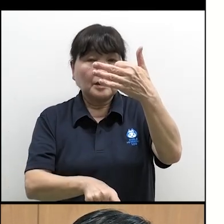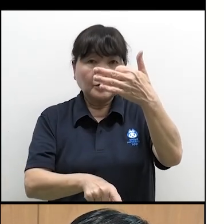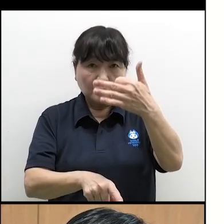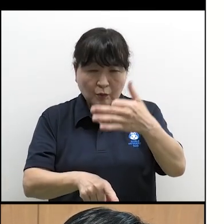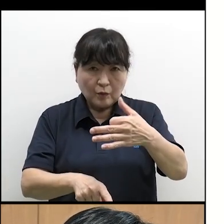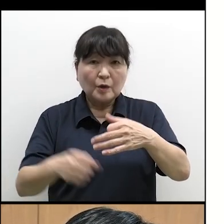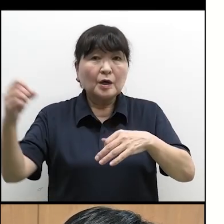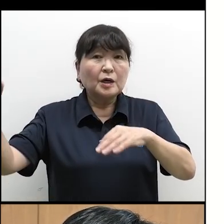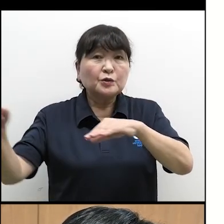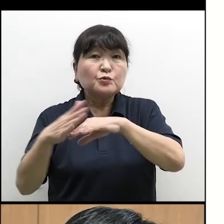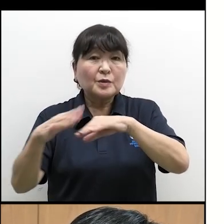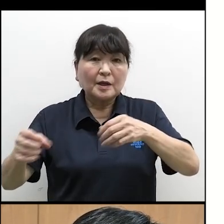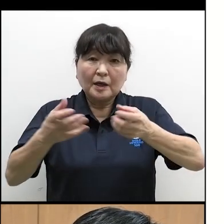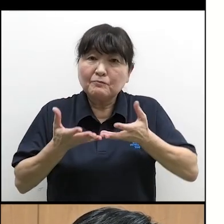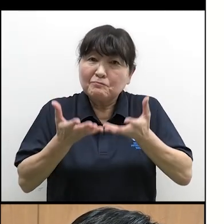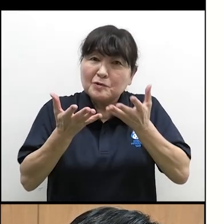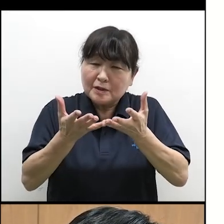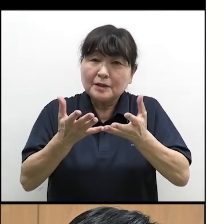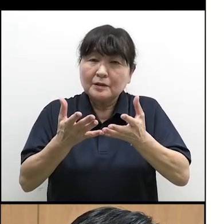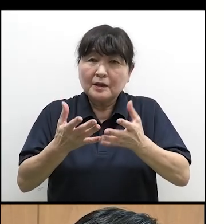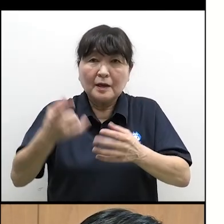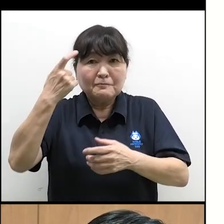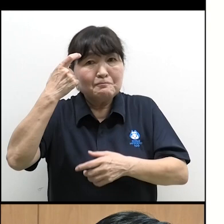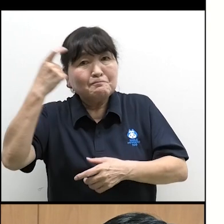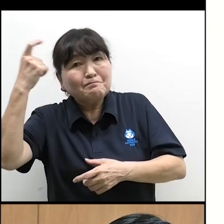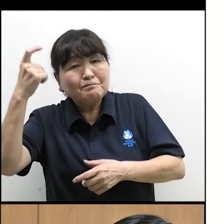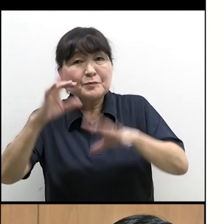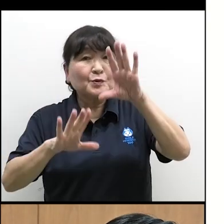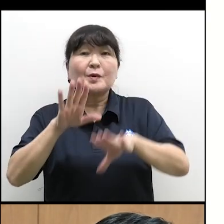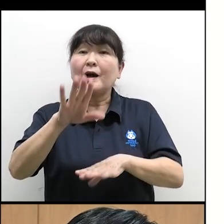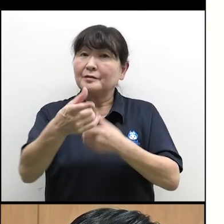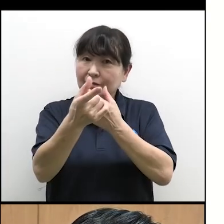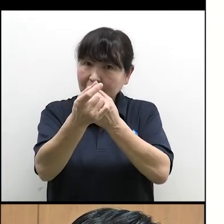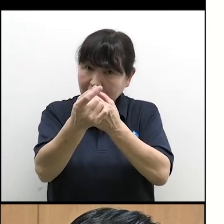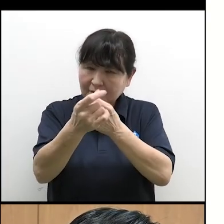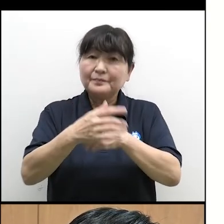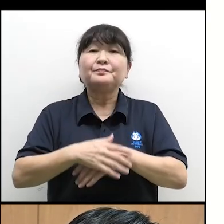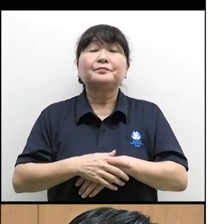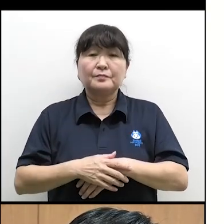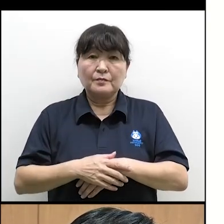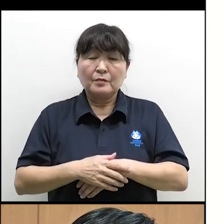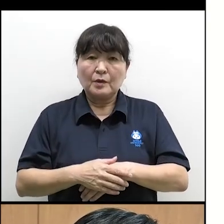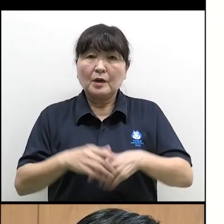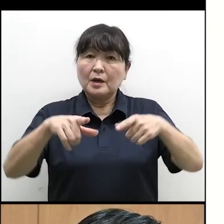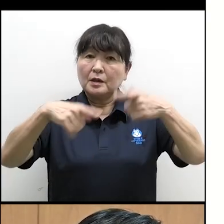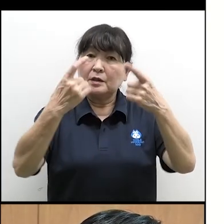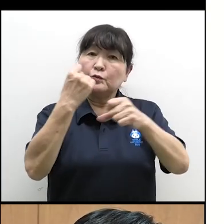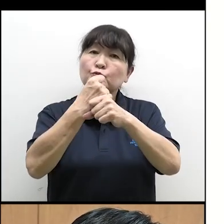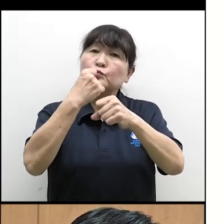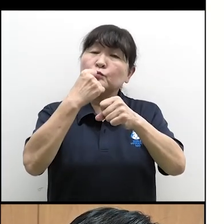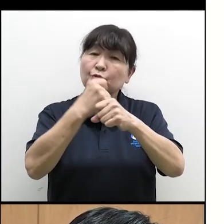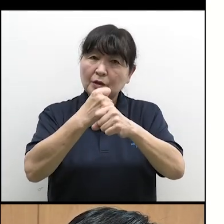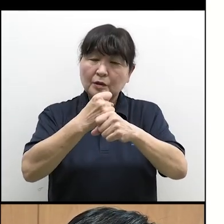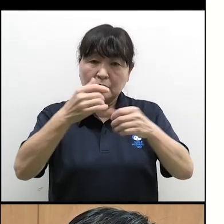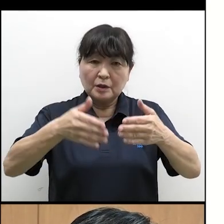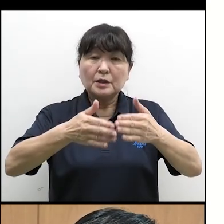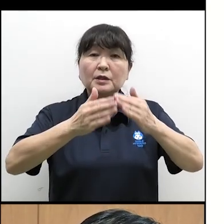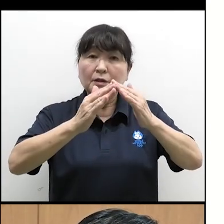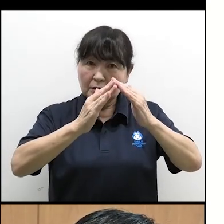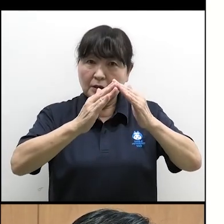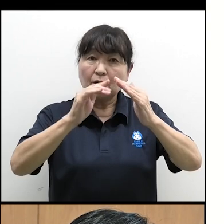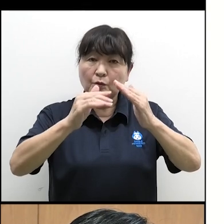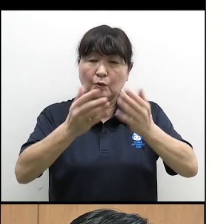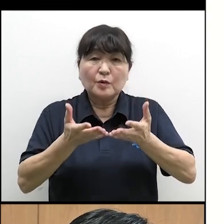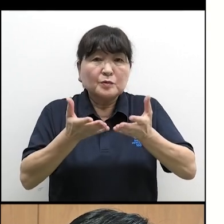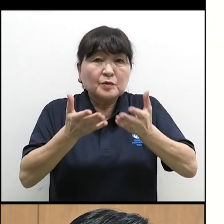に市民の皆様の関心が高くなっているところでございますが、木造住宅の耐震診断と耐震改修